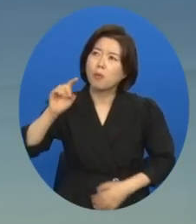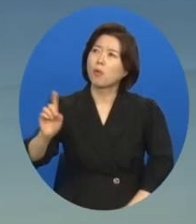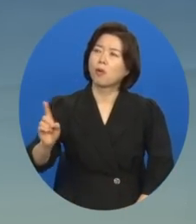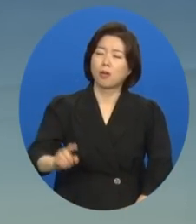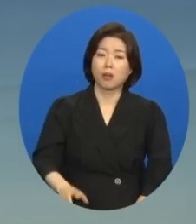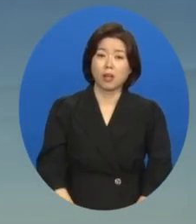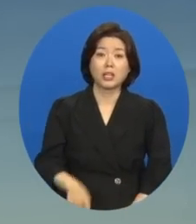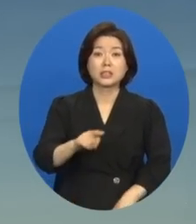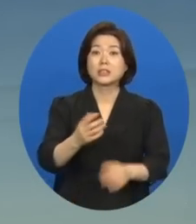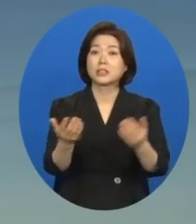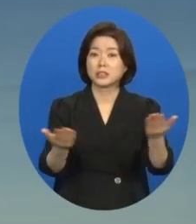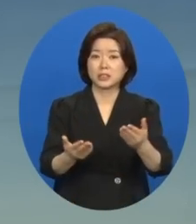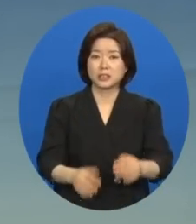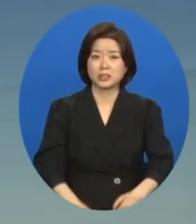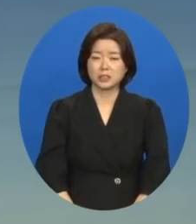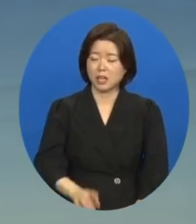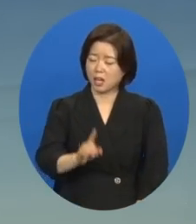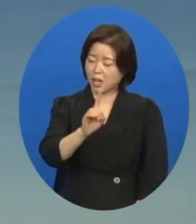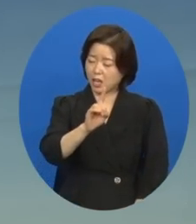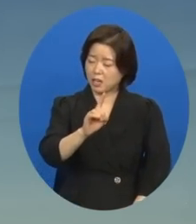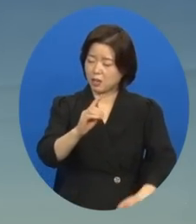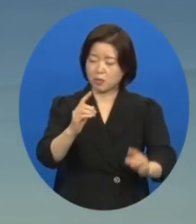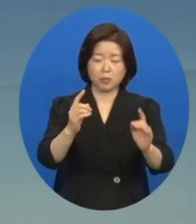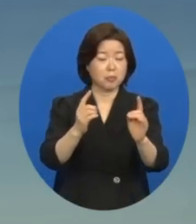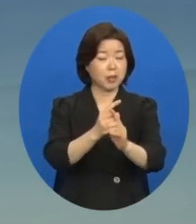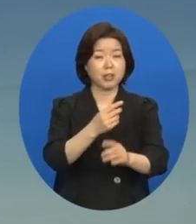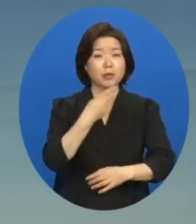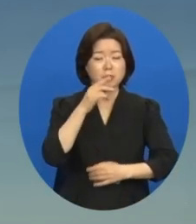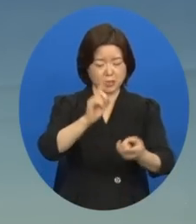했던 그 일이 하나도 바뀌지 않았는데